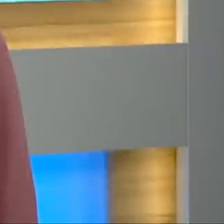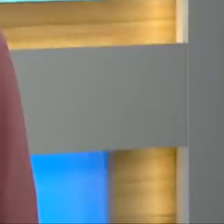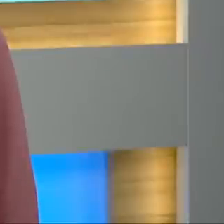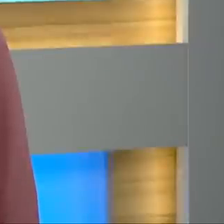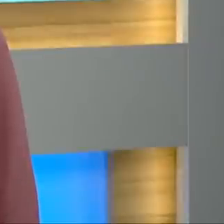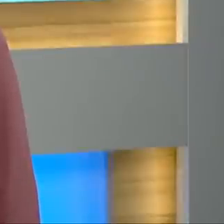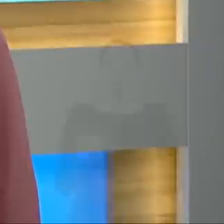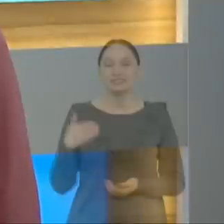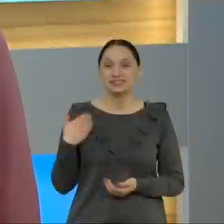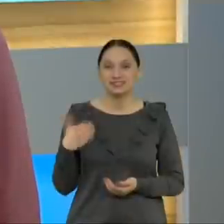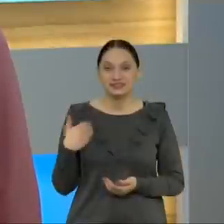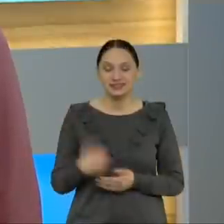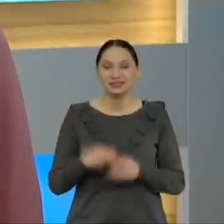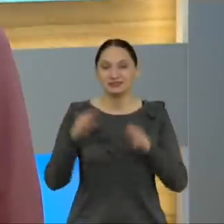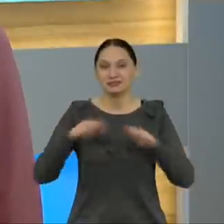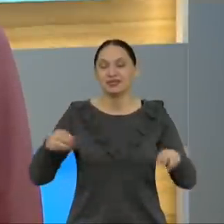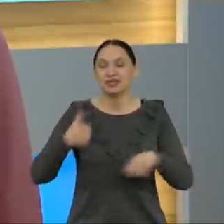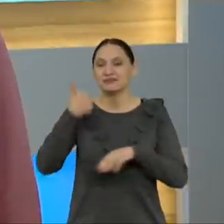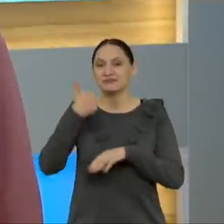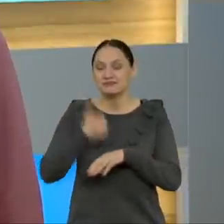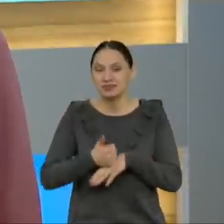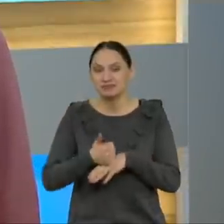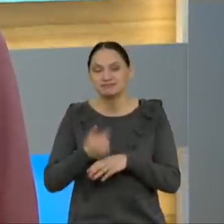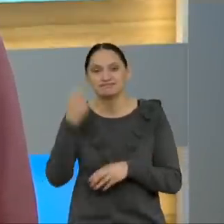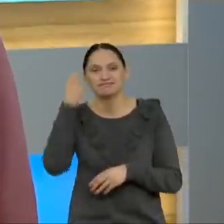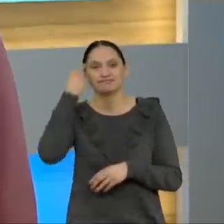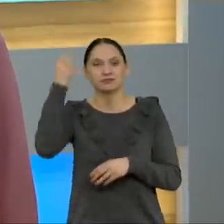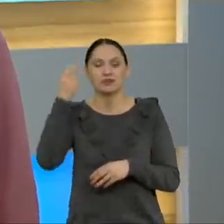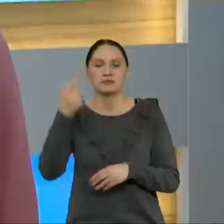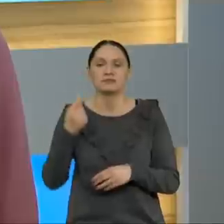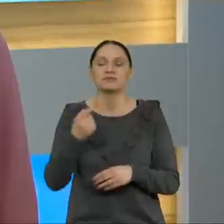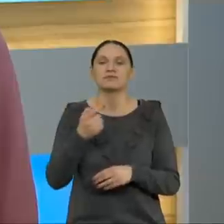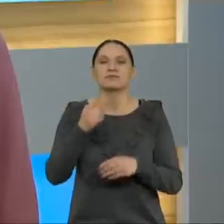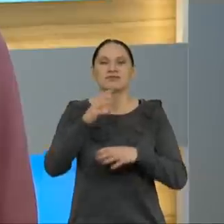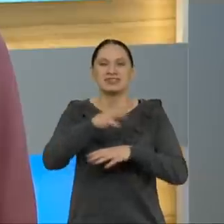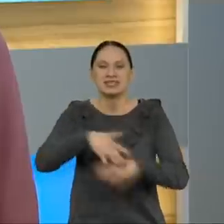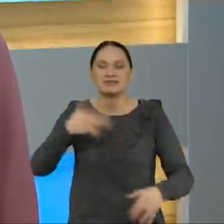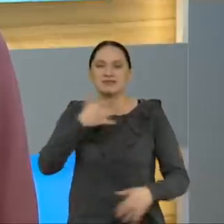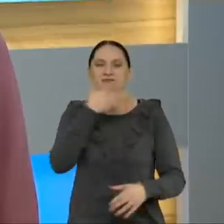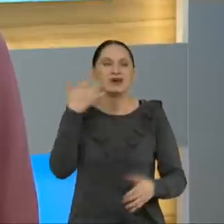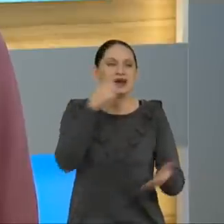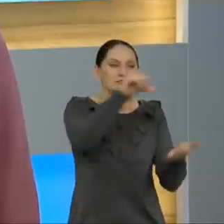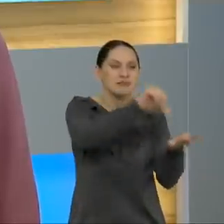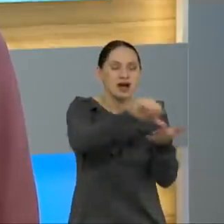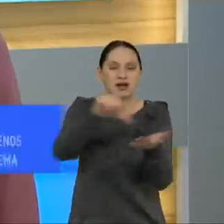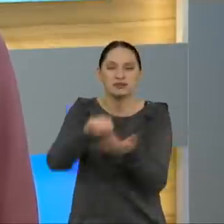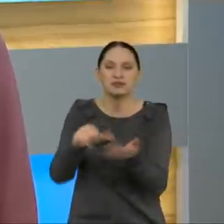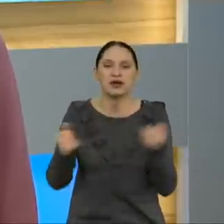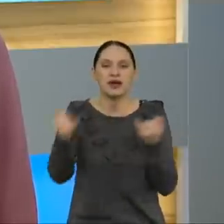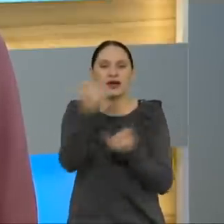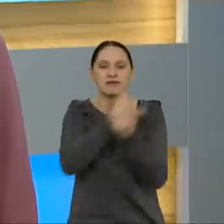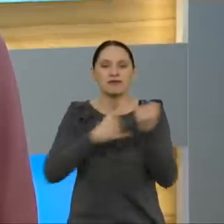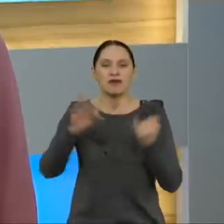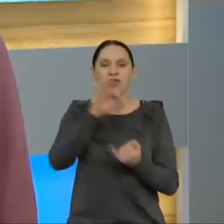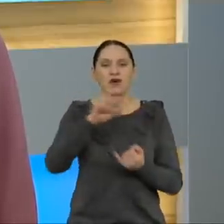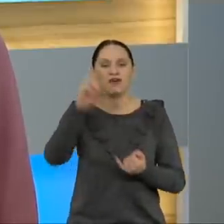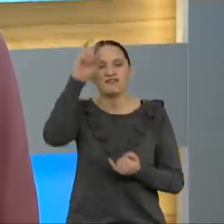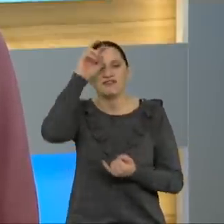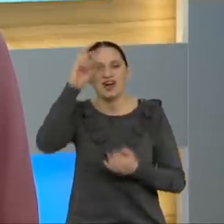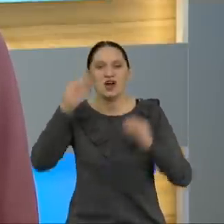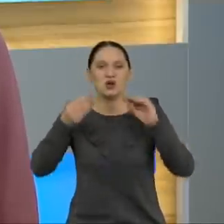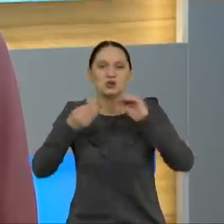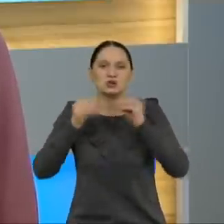Sveiki. Premjeras iniciatyva politinių partijų frakcijų Seime atstovai pirmą kartą susėdo bendrai aptarti nacionalinį susitarimą dėl